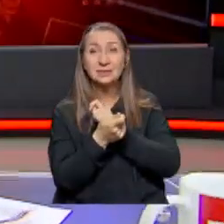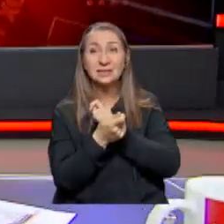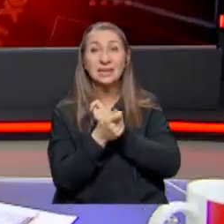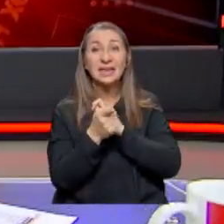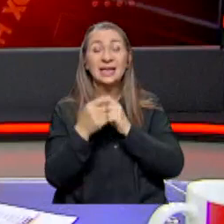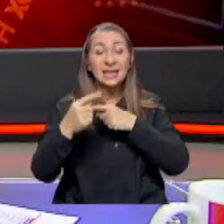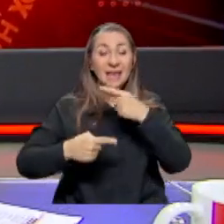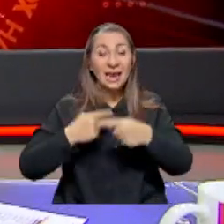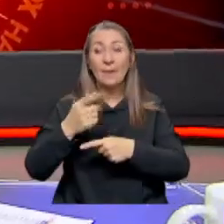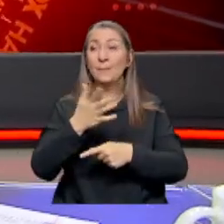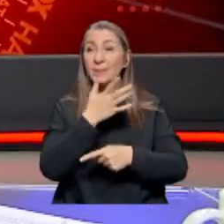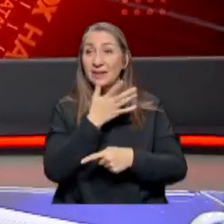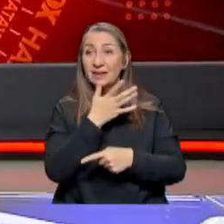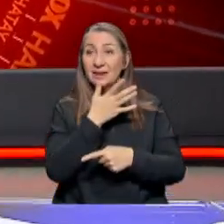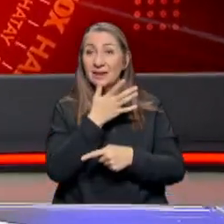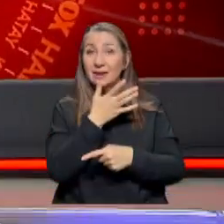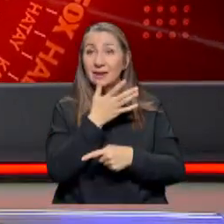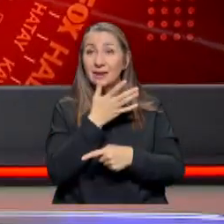efendim geleneğine, bildiklerine,